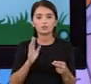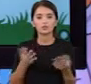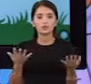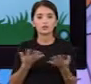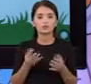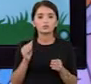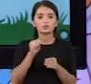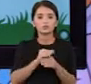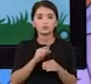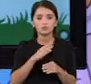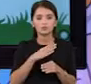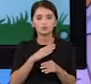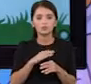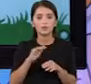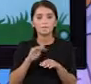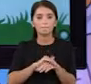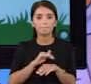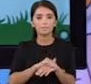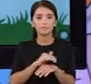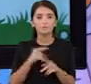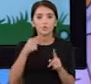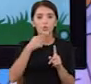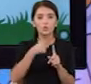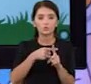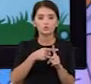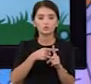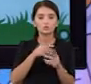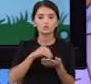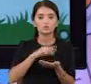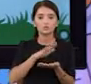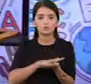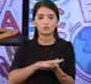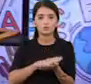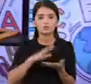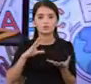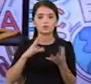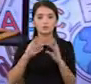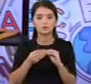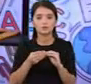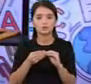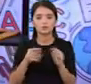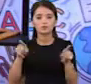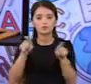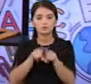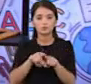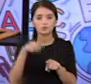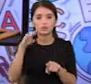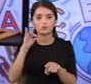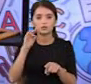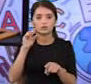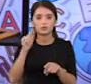Qaysi amalni qo'yganda? Barakalla qo'shish amalini qo'yganda yig'indi mana shunday